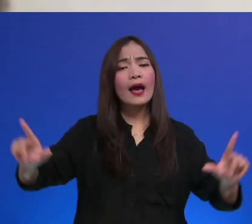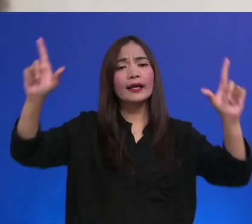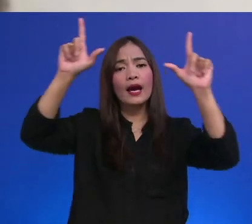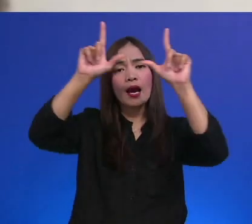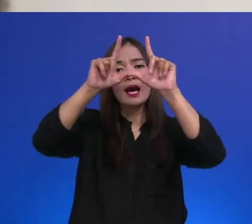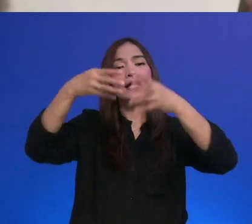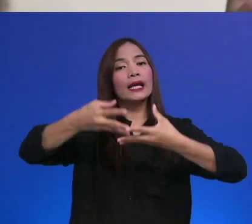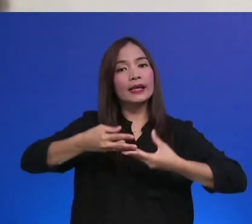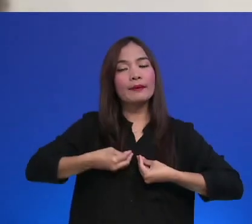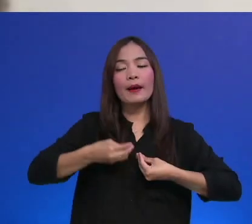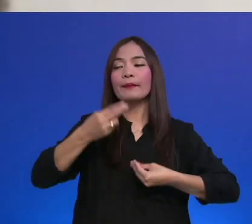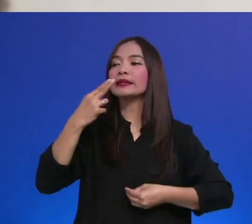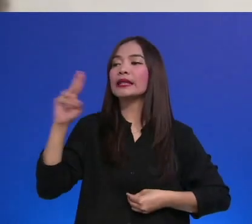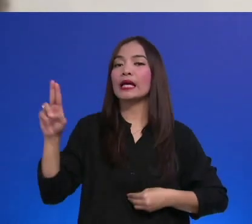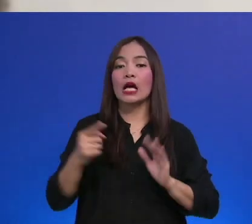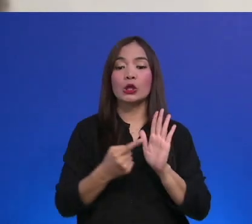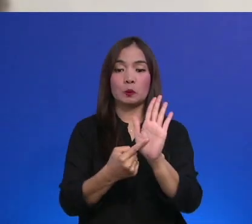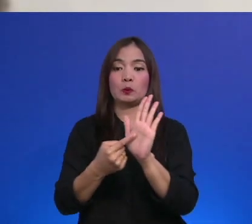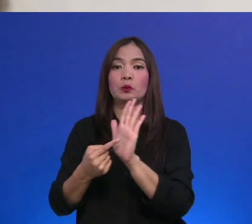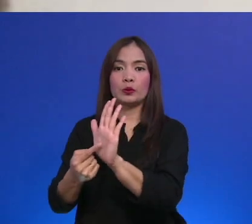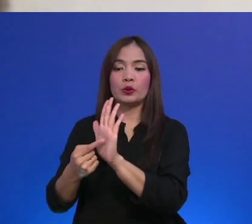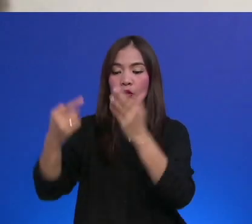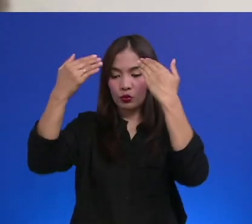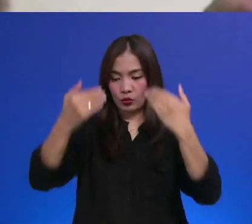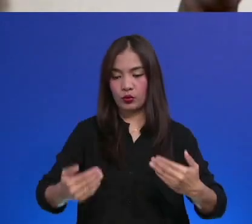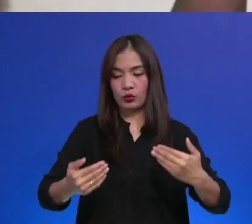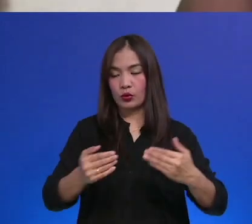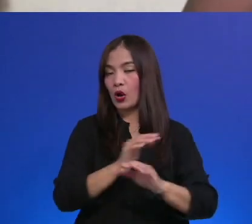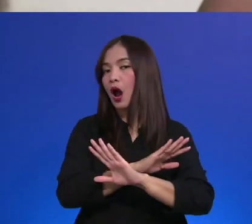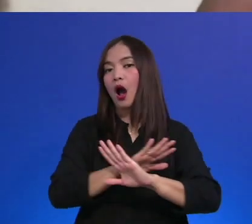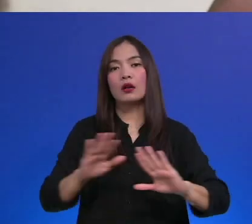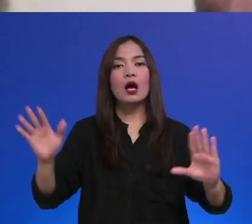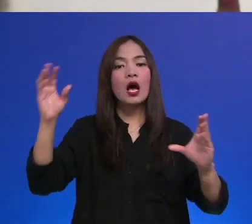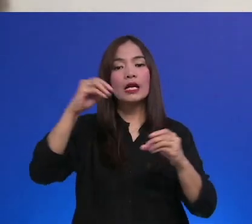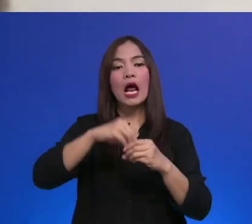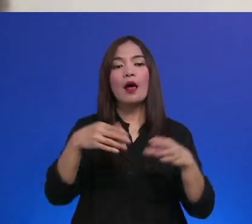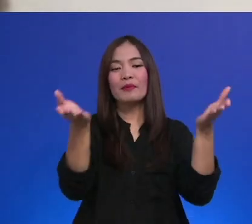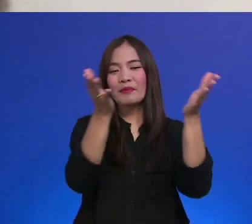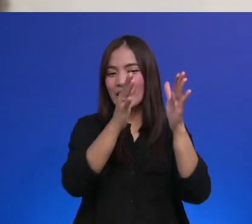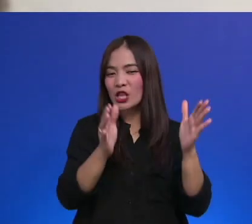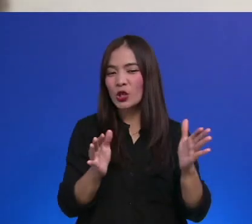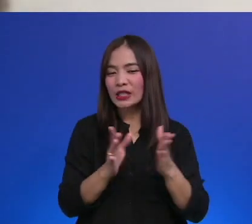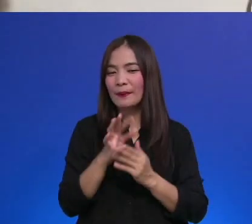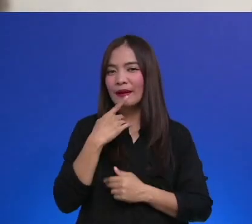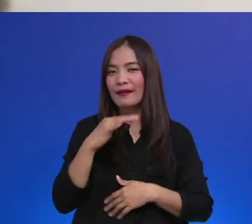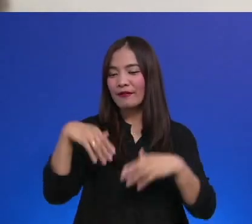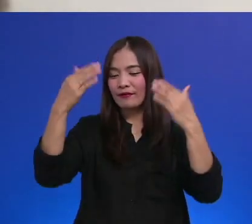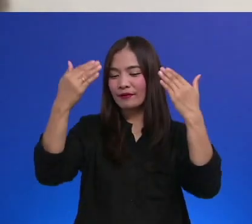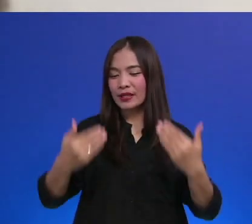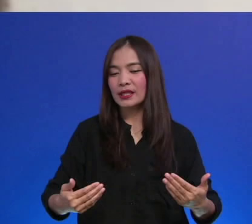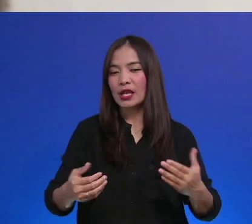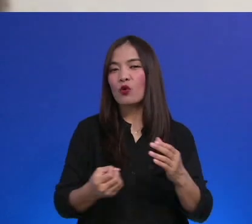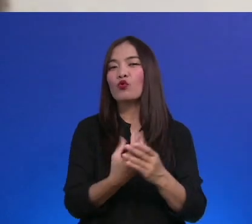walau tidak ada tanda-tanda ke lahiriyah tidak ada dalam bentuk fisik tidak ada dalam bentuk